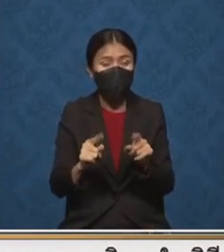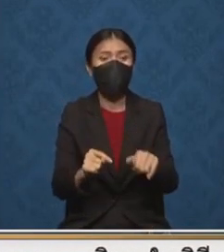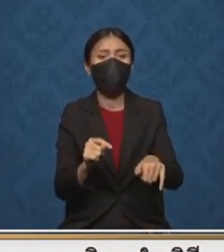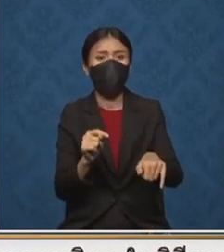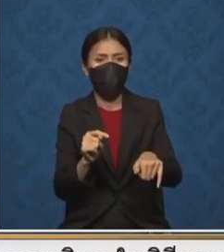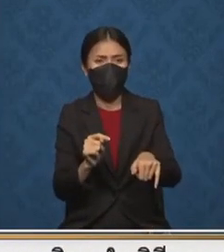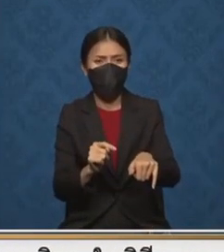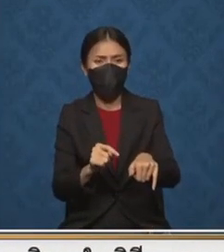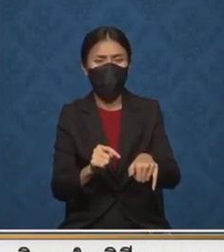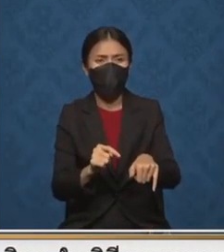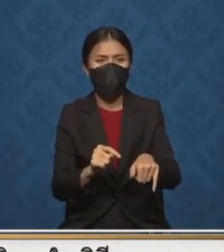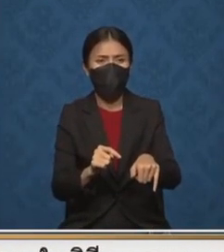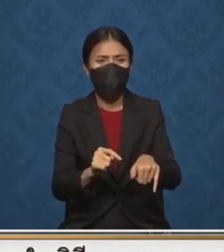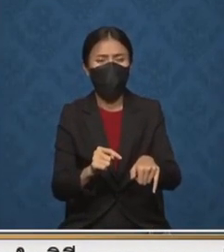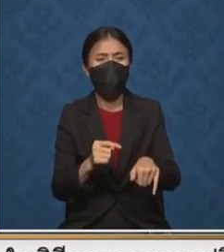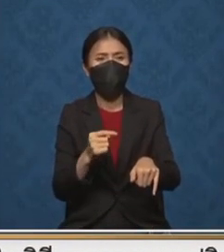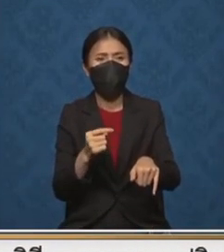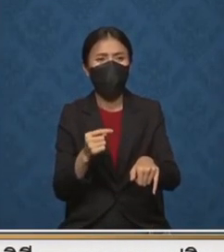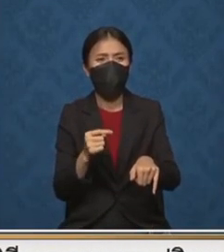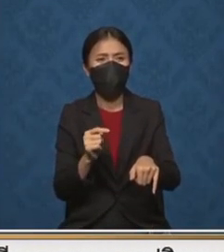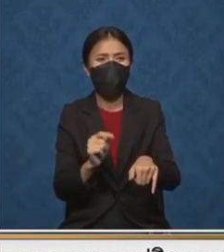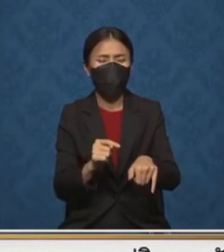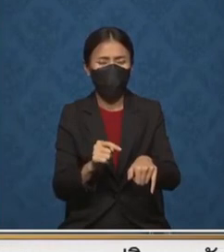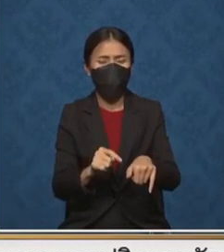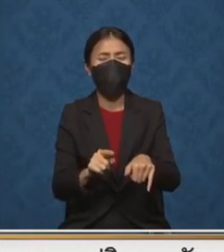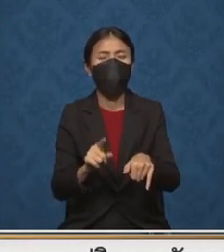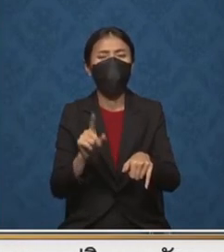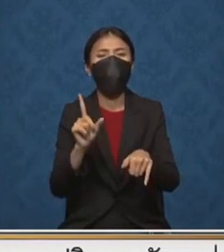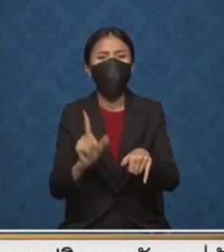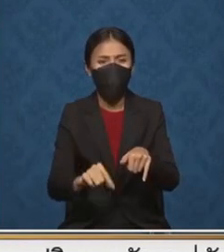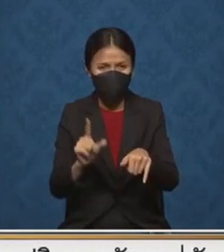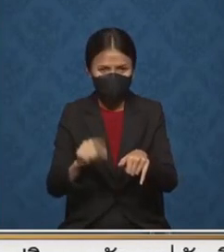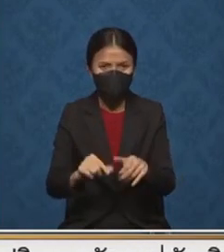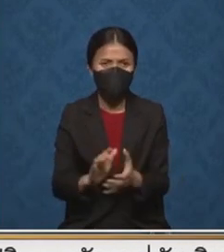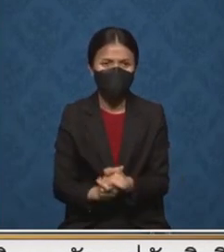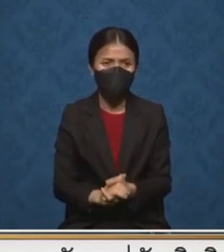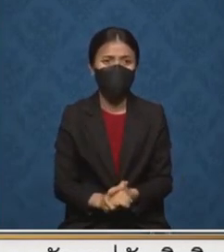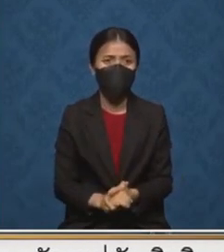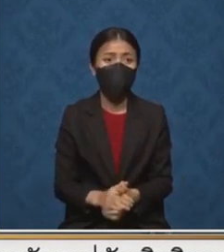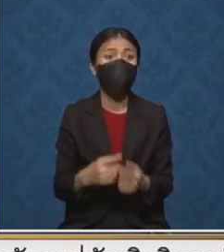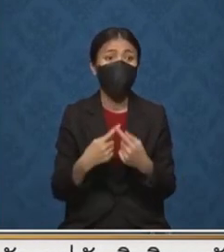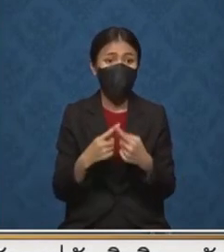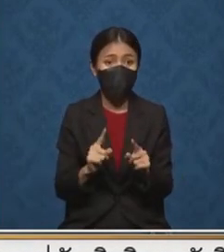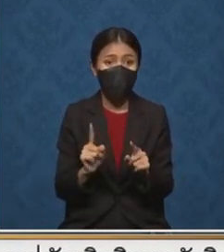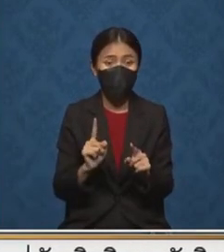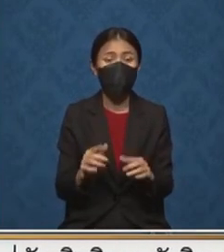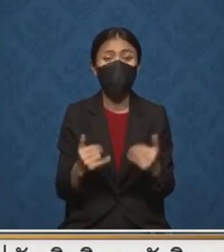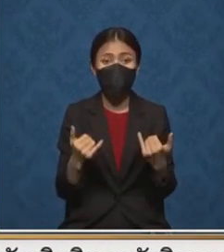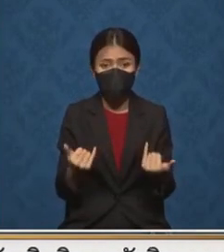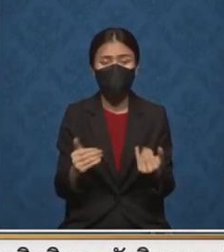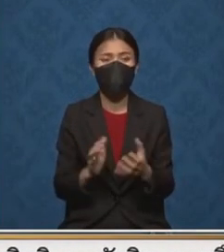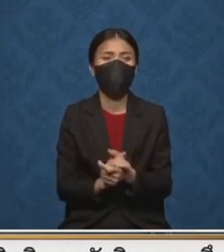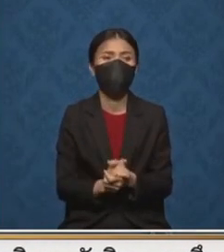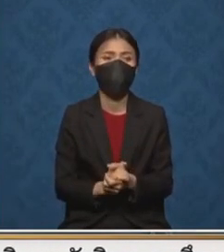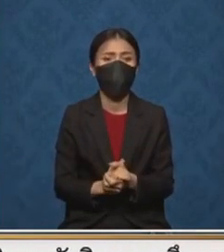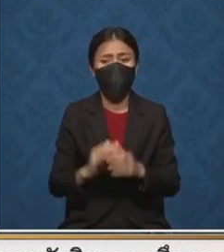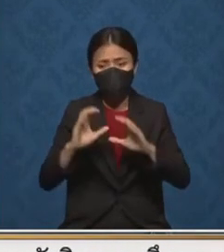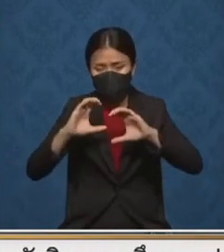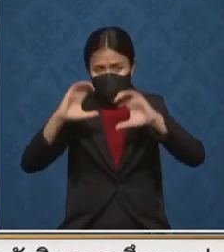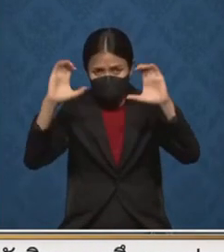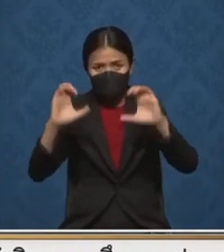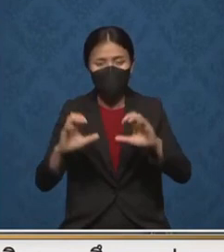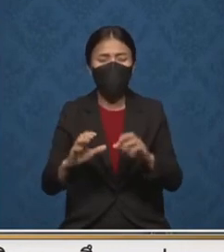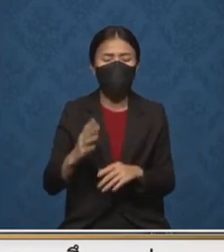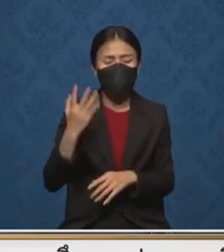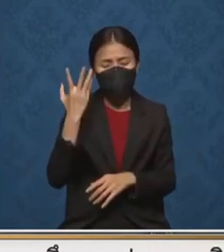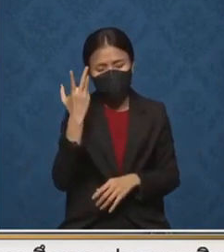ไม่กี่บาทหรอกครับอย่างไรก็ตามหวังเป็นอย่างยิ่งว่าการแก้ปัญหาของรัฐบาล